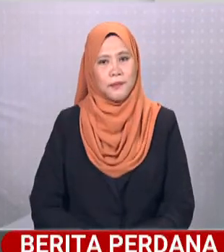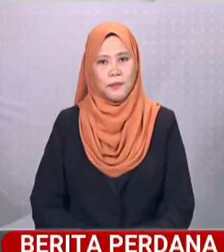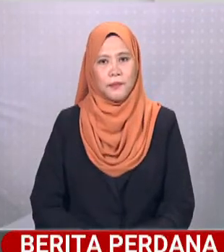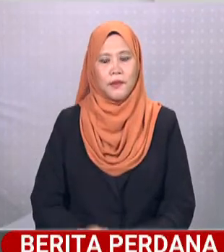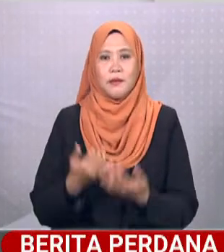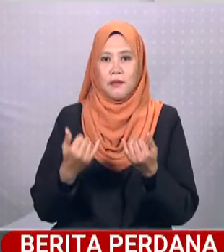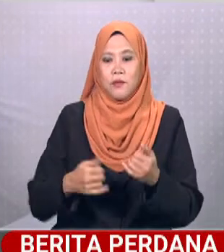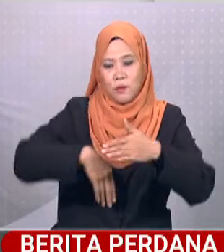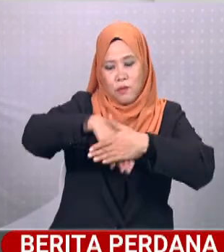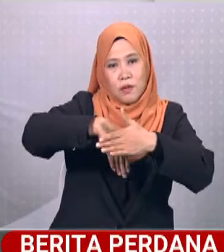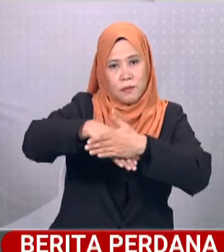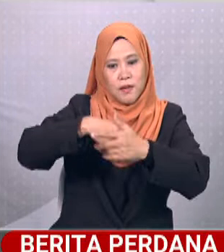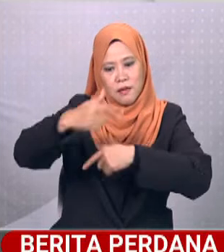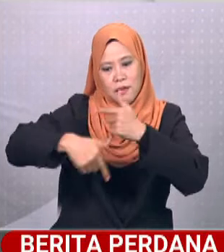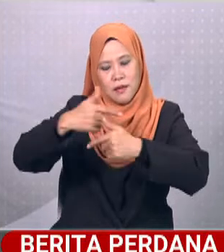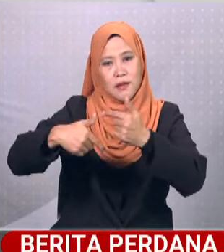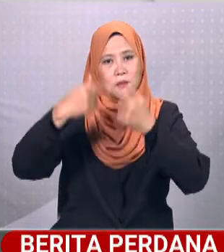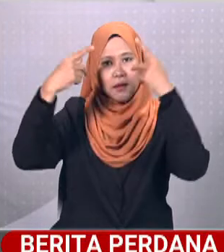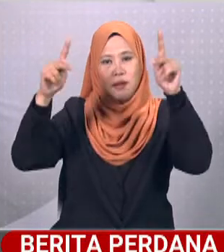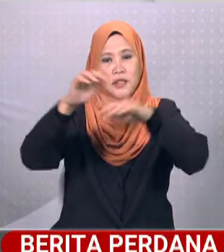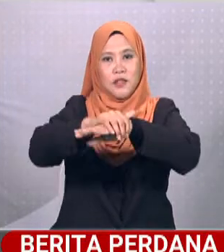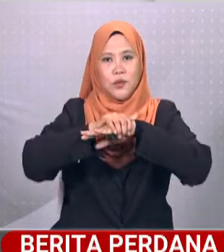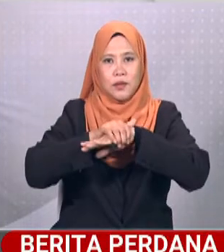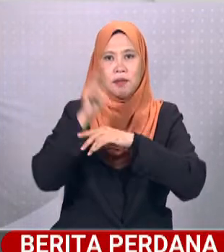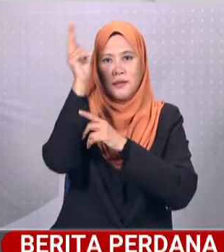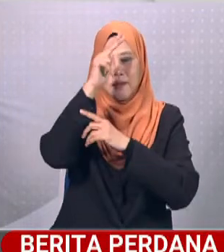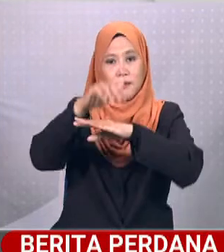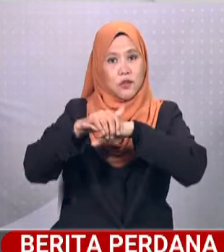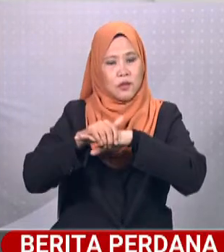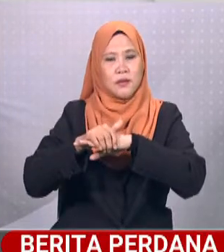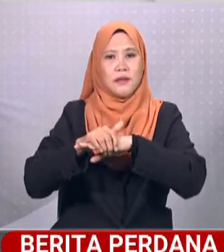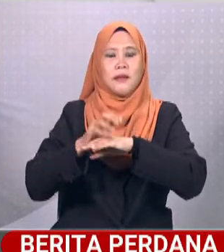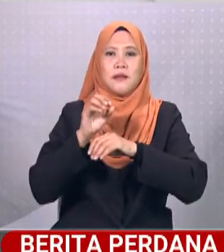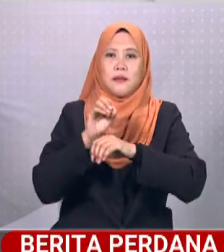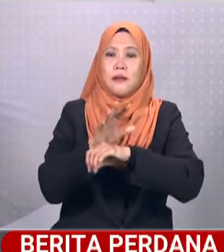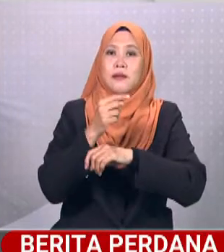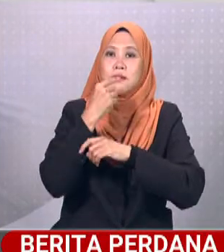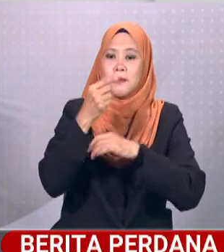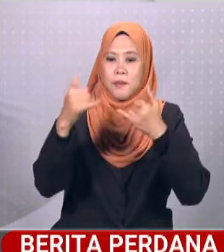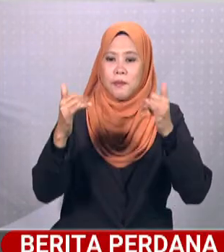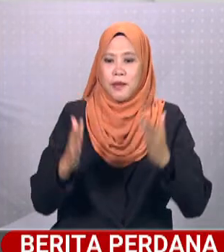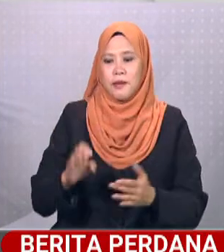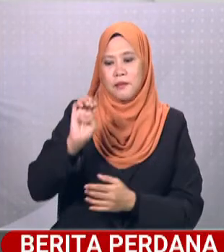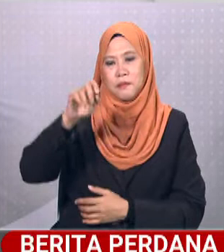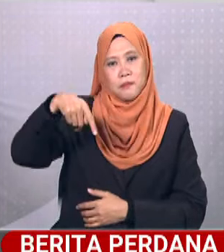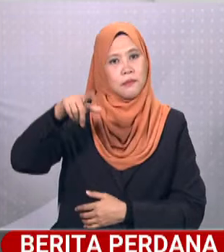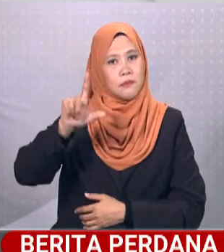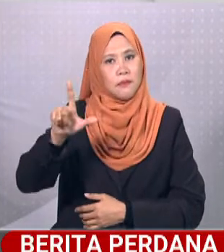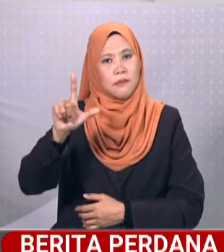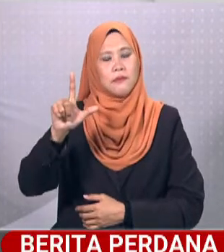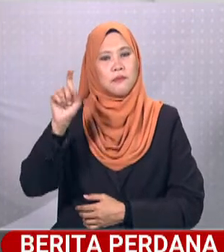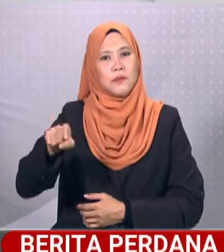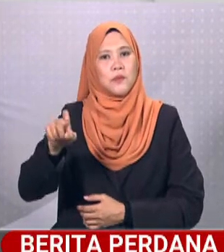Dalam perkembangan bola sepak Liga Perdana Inggeris, Kerajaan Britain hari ini mencadangkan agar pemain-pemain EPL sepatutnya